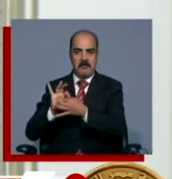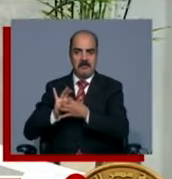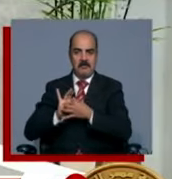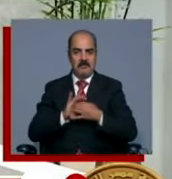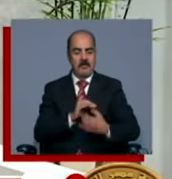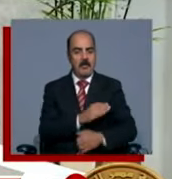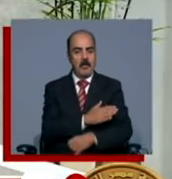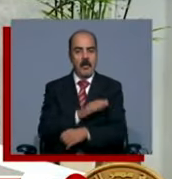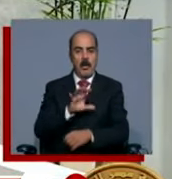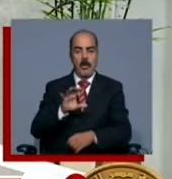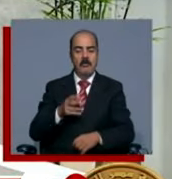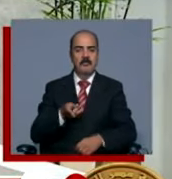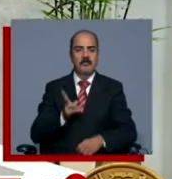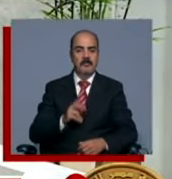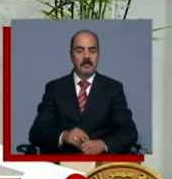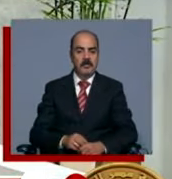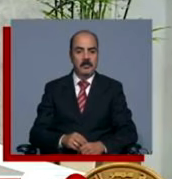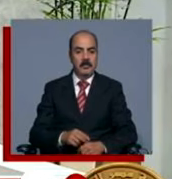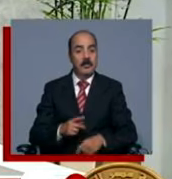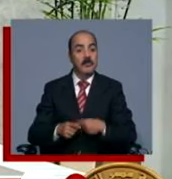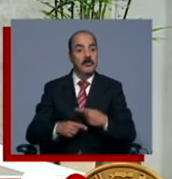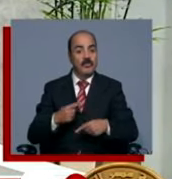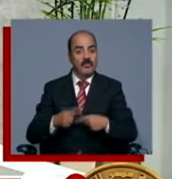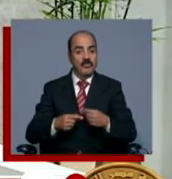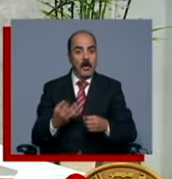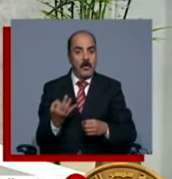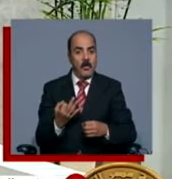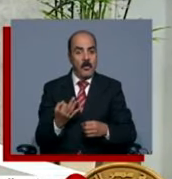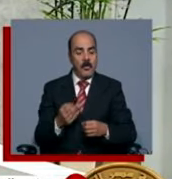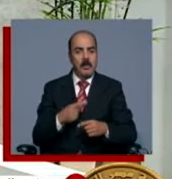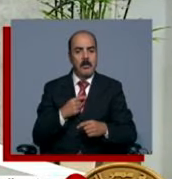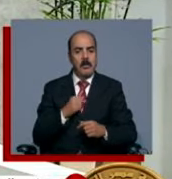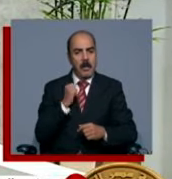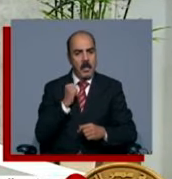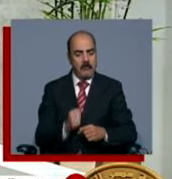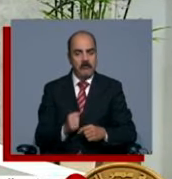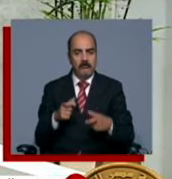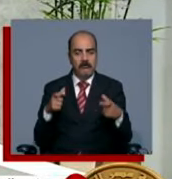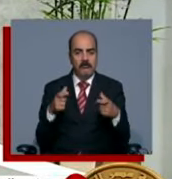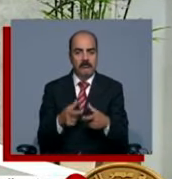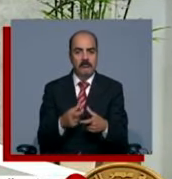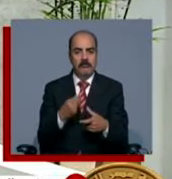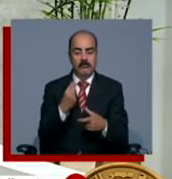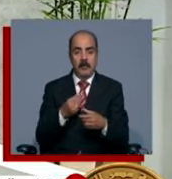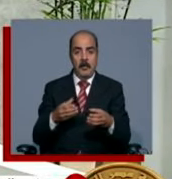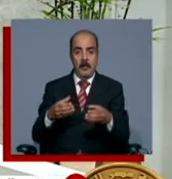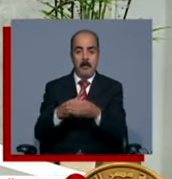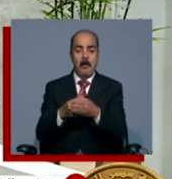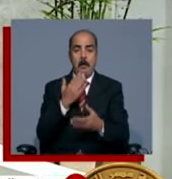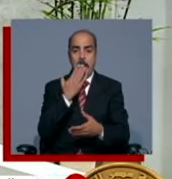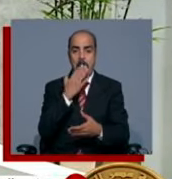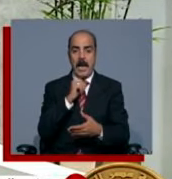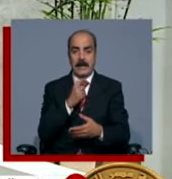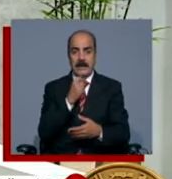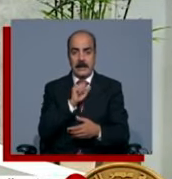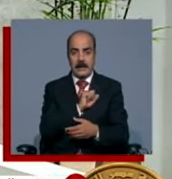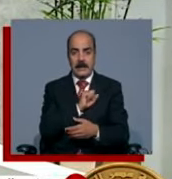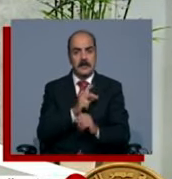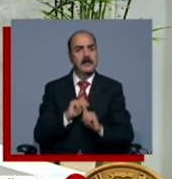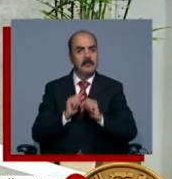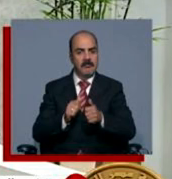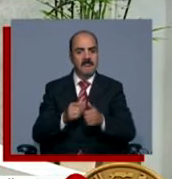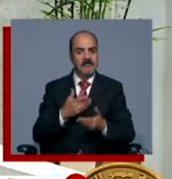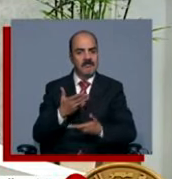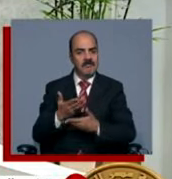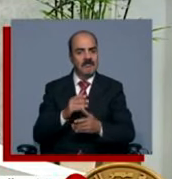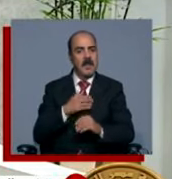دولنا. وفي الإطار ذاته، فإننا نثمن انعقاد منتدى أعمال تجمع البريكس الذي يعكس